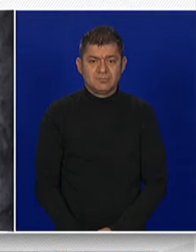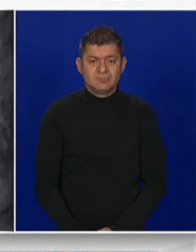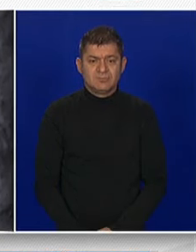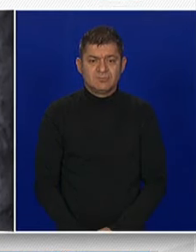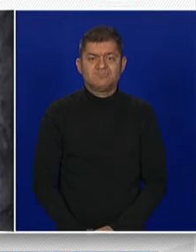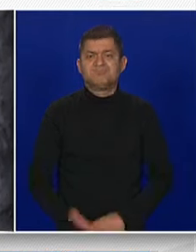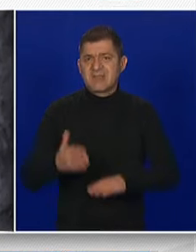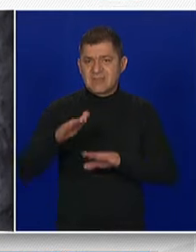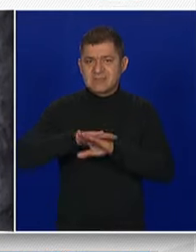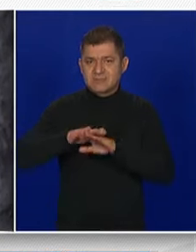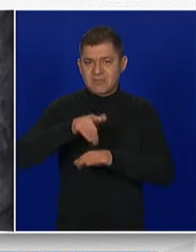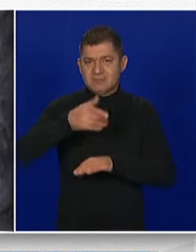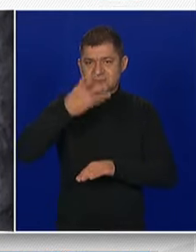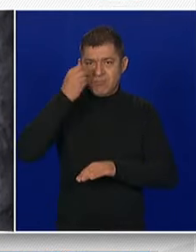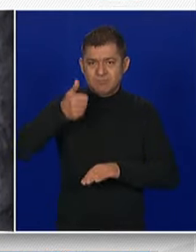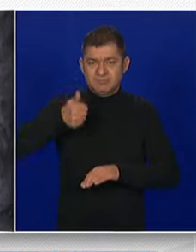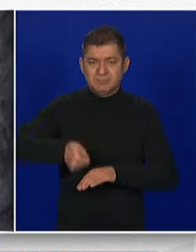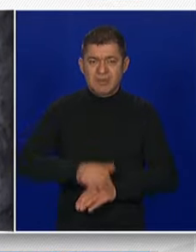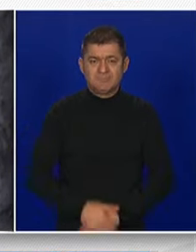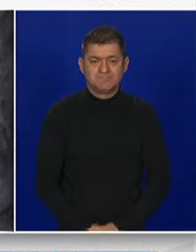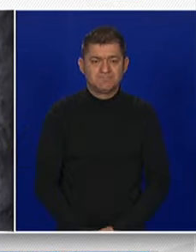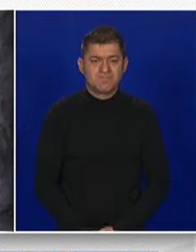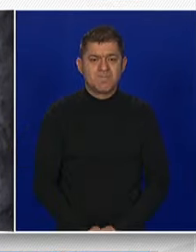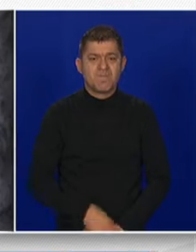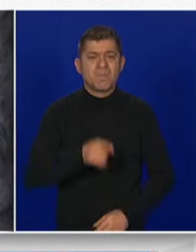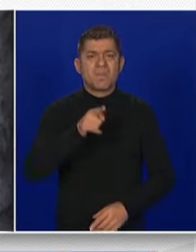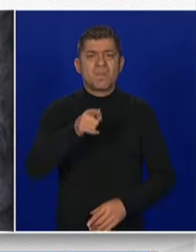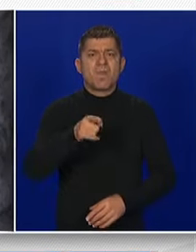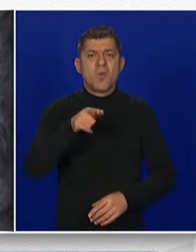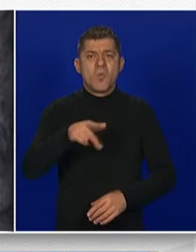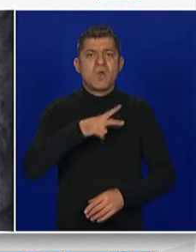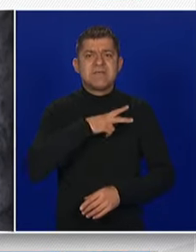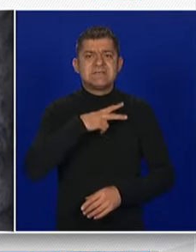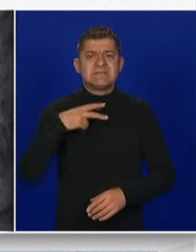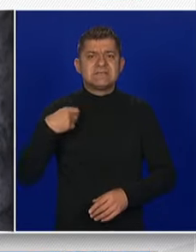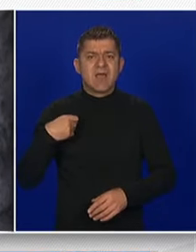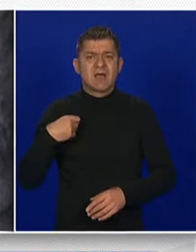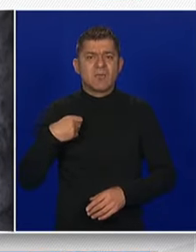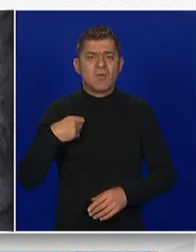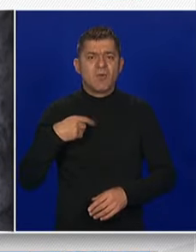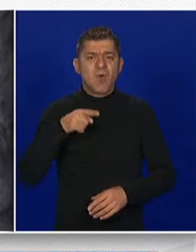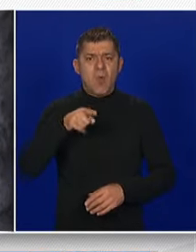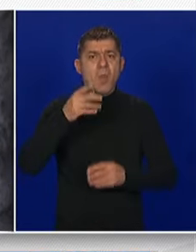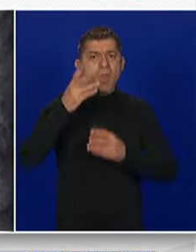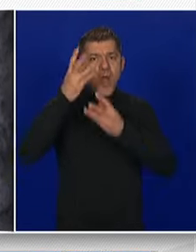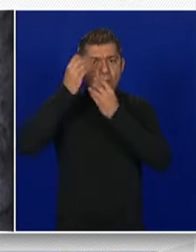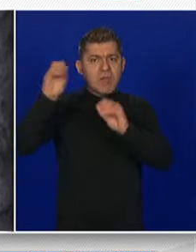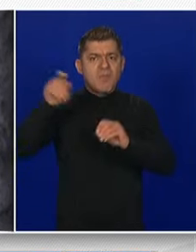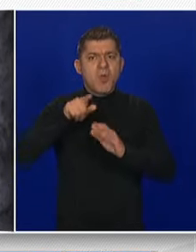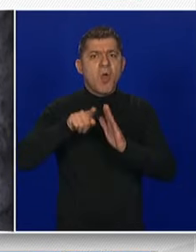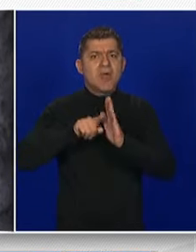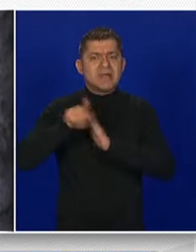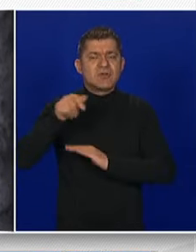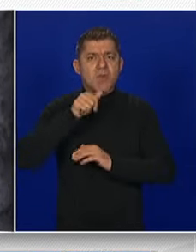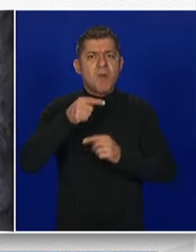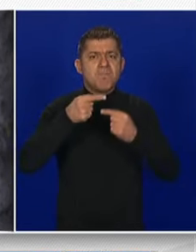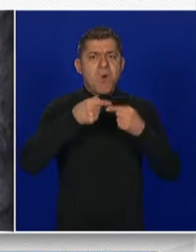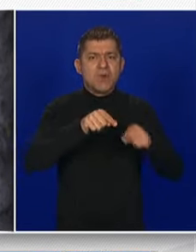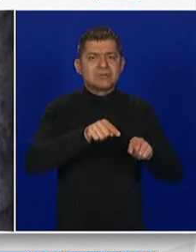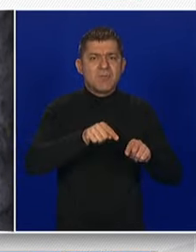Ispričavam se. Ako je upotrebljeno dijagnostičke svrhe kao što u Zagrebu je, u tom slučaju oni objavljuju te rezultate, ali posebno, jer to